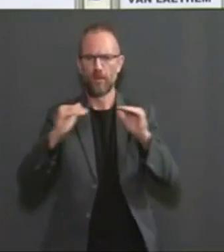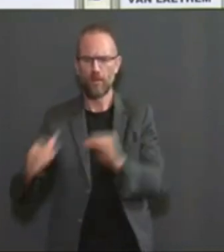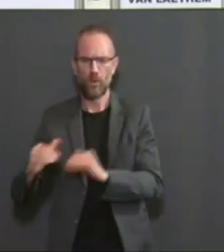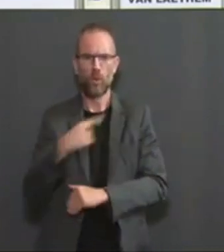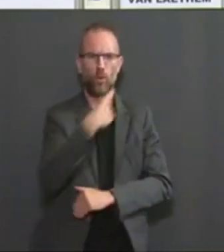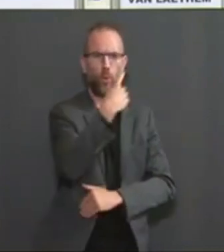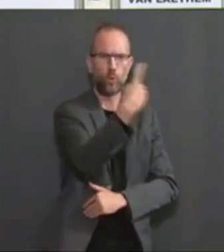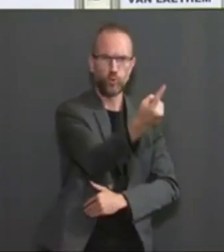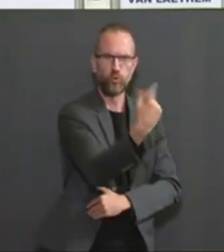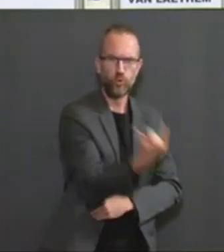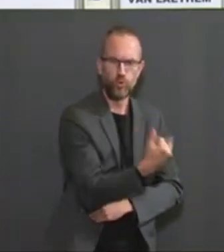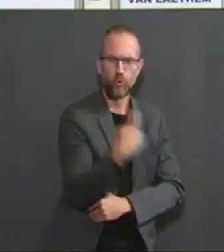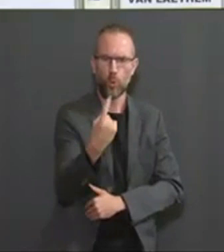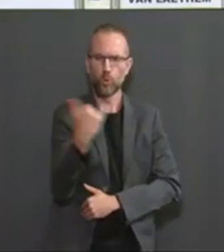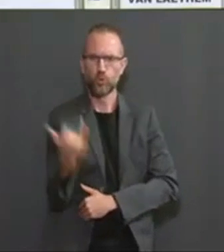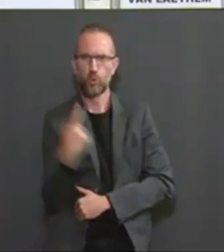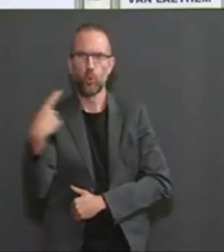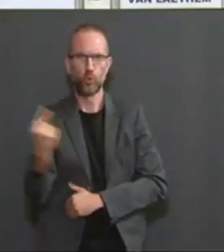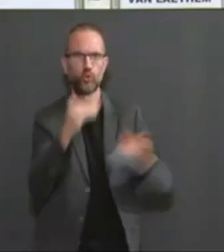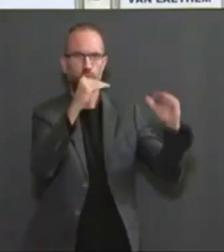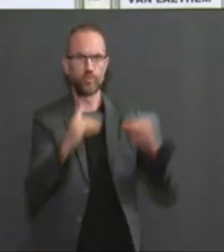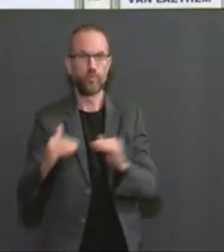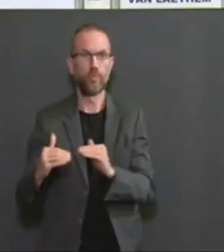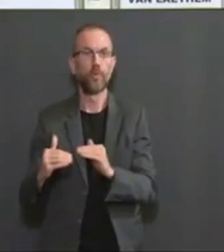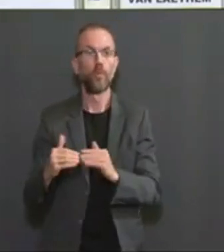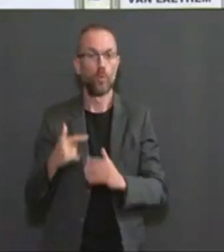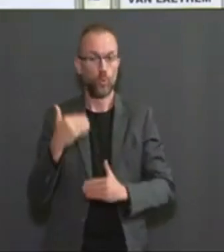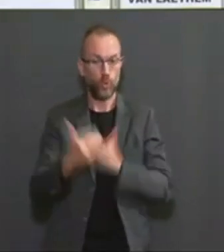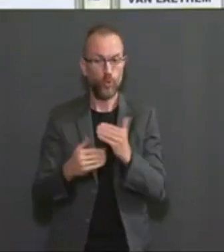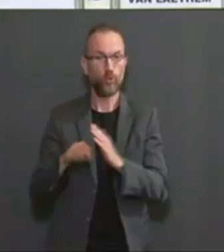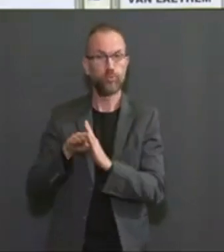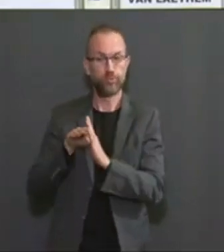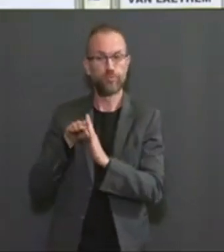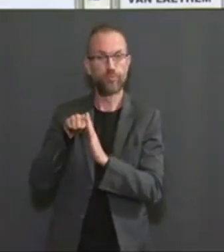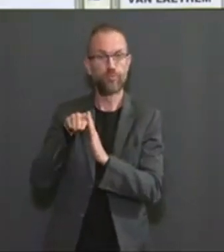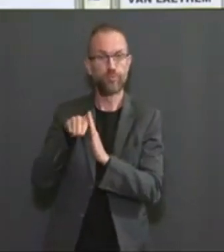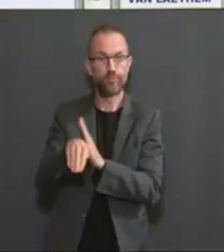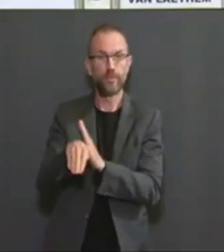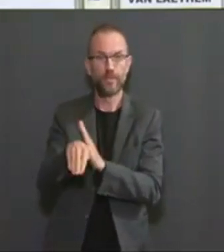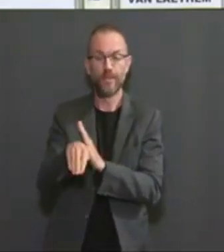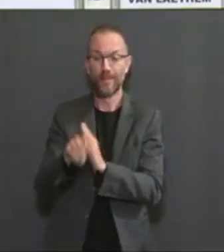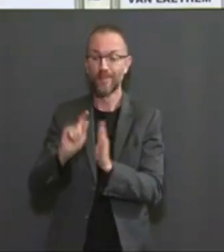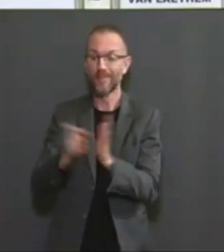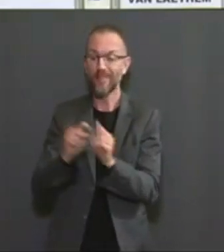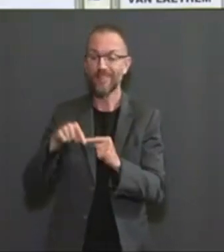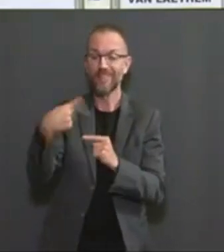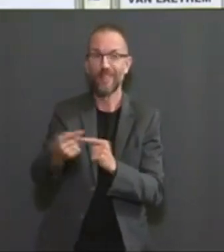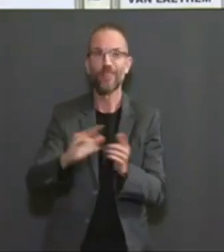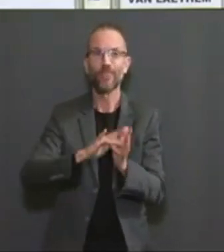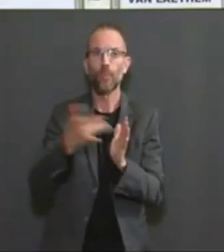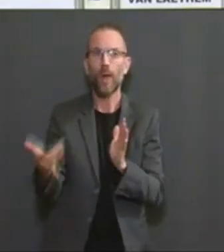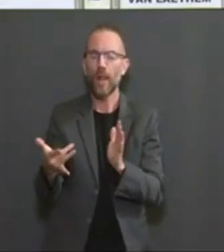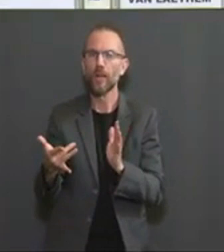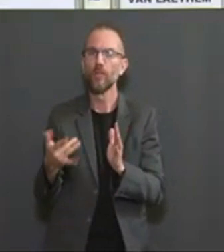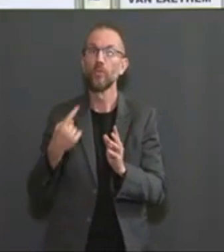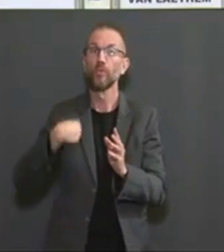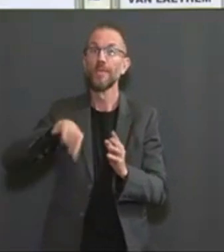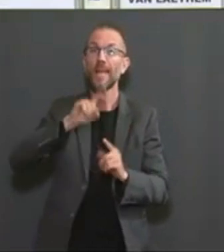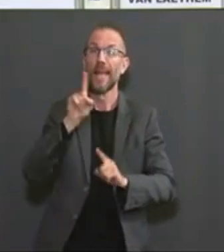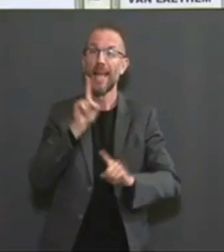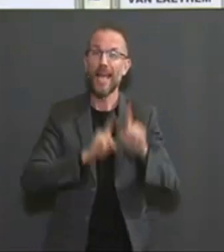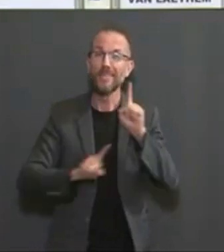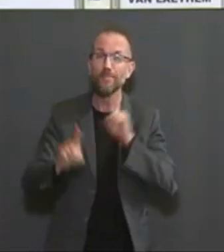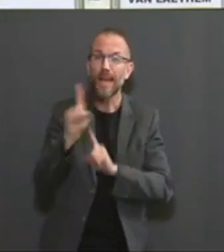poursuit, et si on parle des fêtes de Noël qui sont très à la mode, en discussion actuellement, on devrait arriver environ